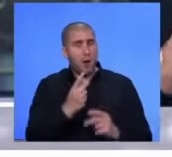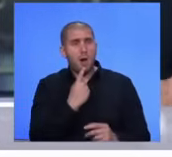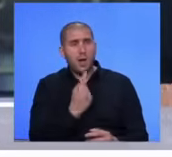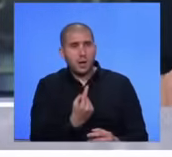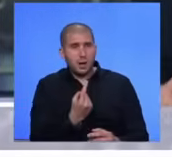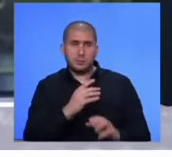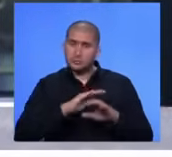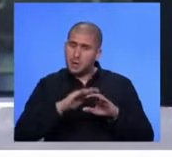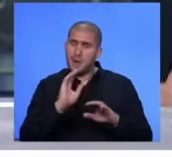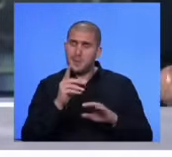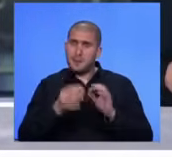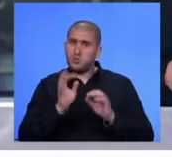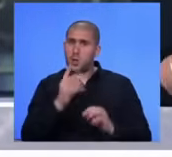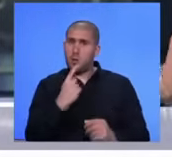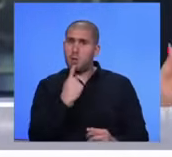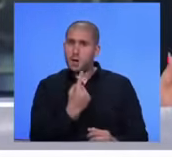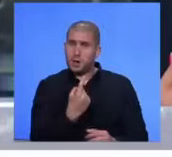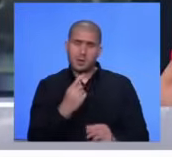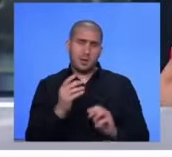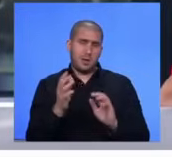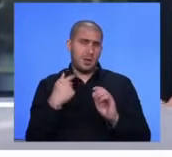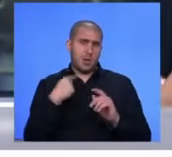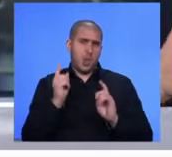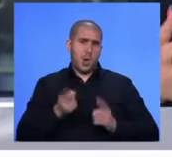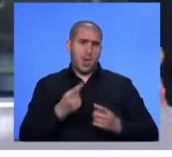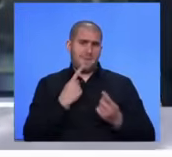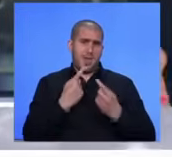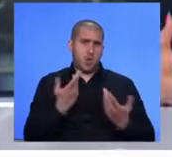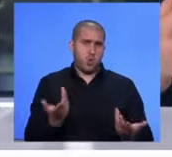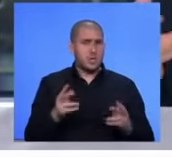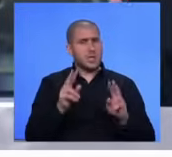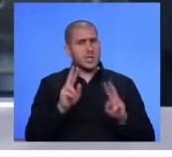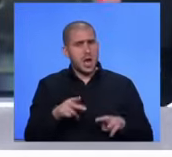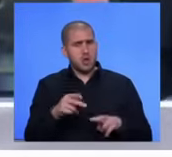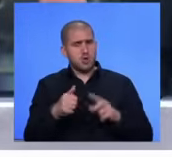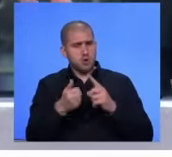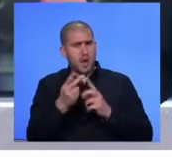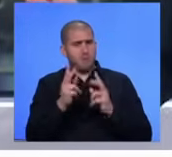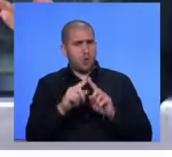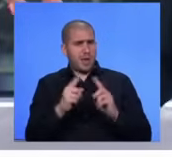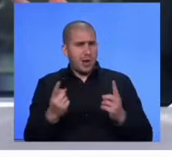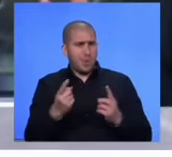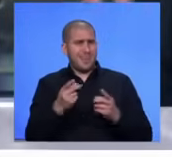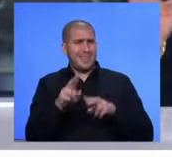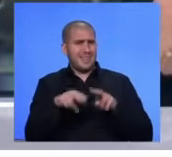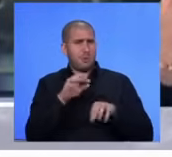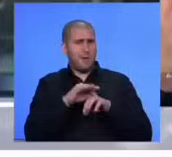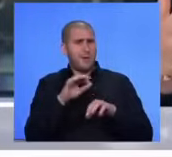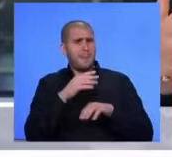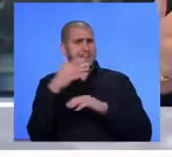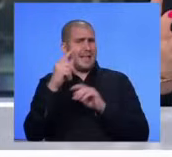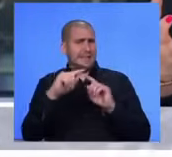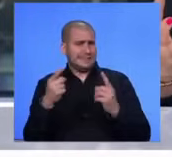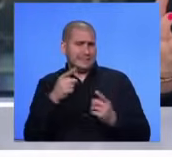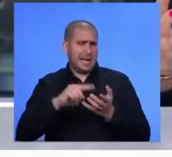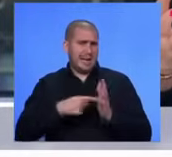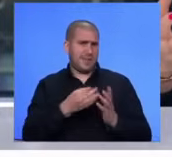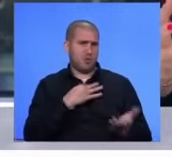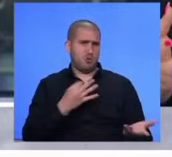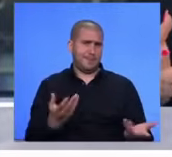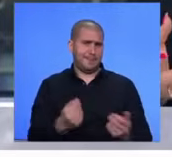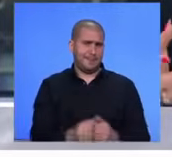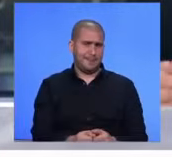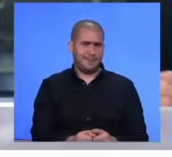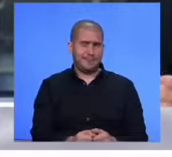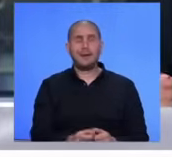לא, אבל בית המשפט יכול להגיד, רבותה, אני לא חייב לדון בזה. יש עוד אופציה לטיפול רפואי דרך מדינה אחרת. זה מה שאני אומרת. אז, למה...